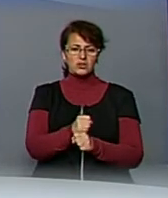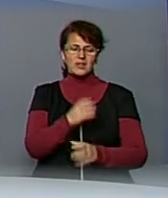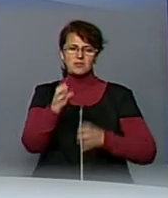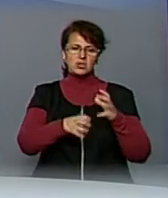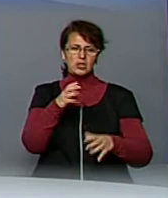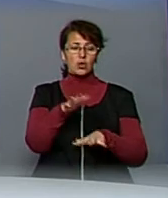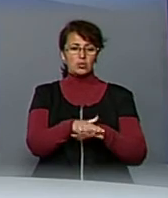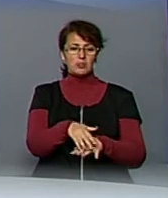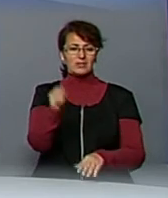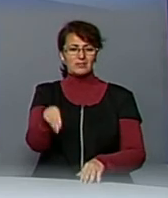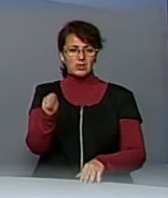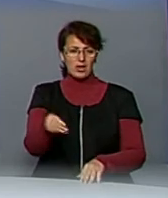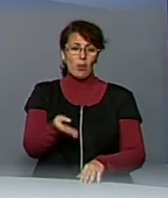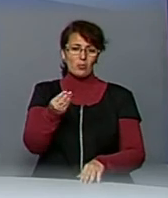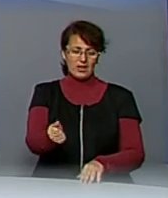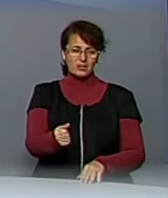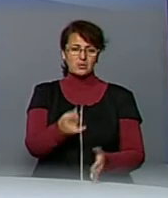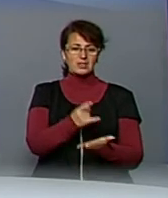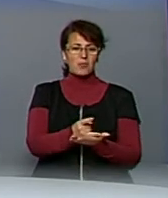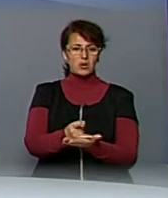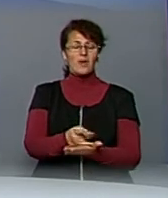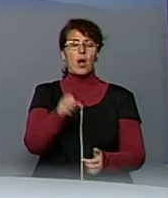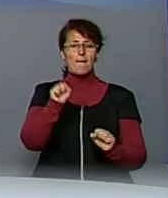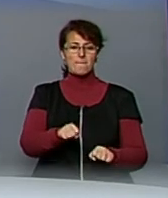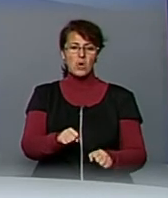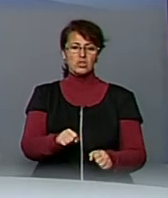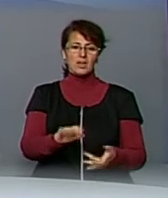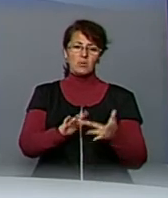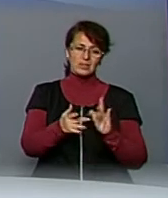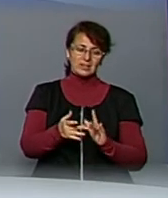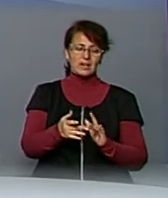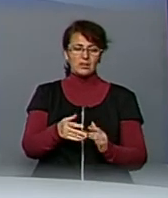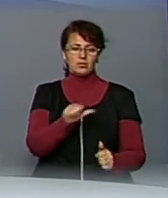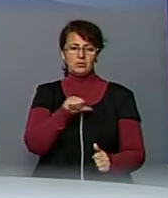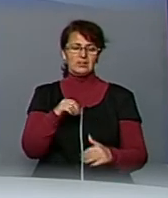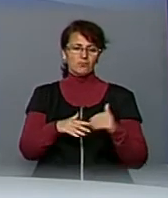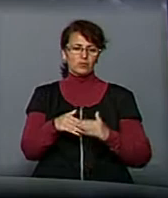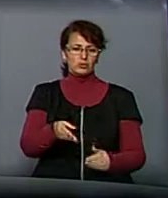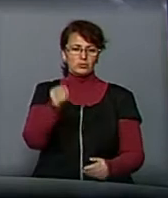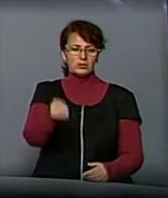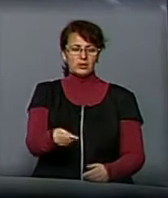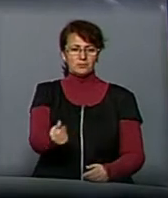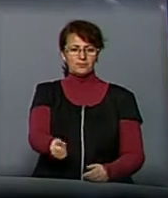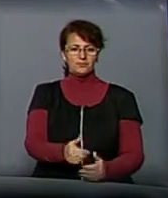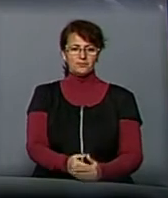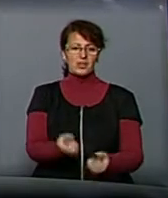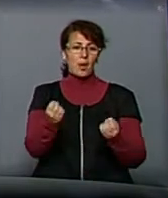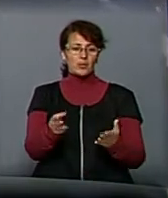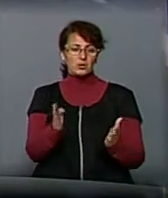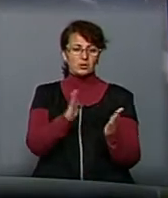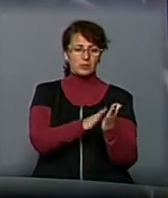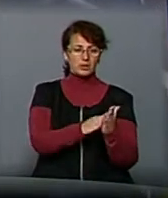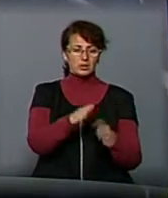міжнародних банківських карток, сплачувати за паркування можна контактно та безконтактно. Я просто прикладаю банківську